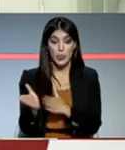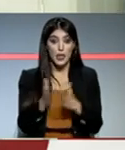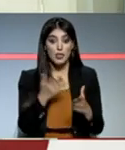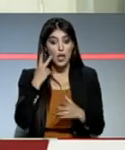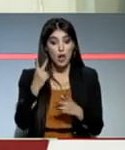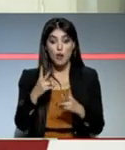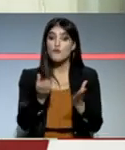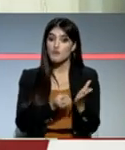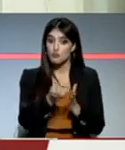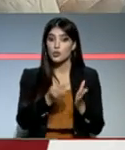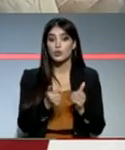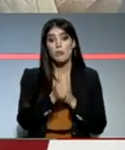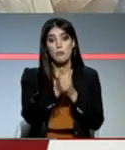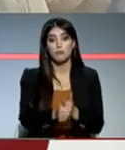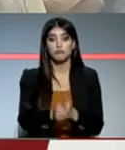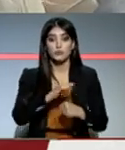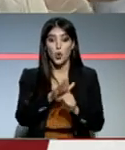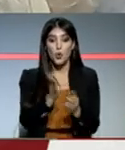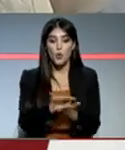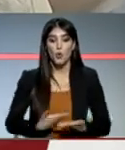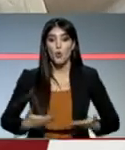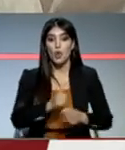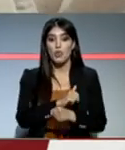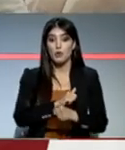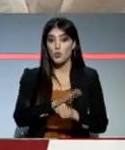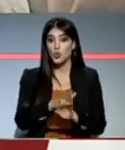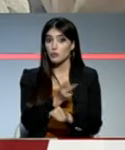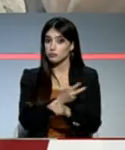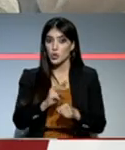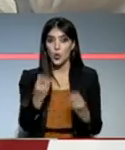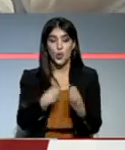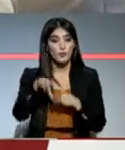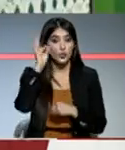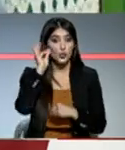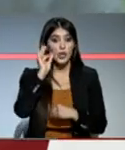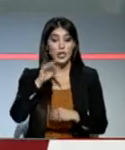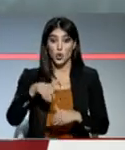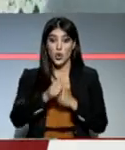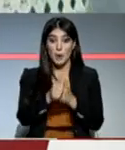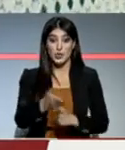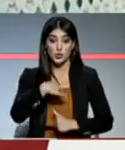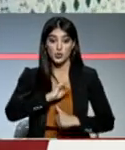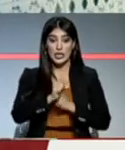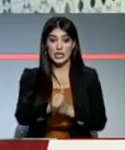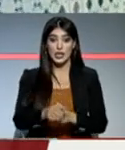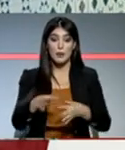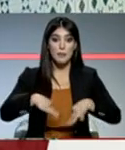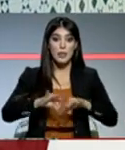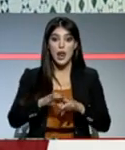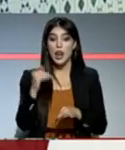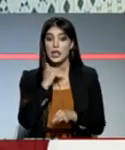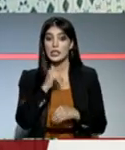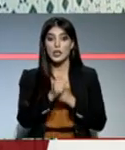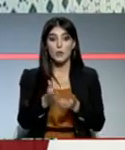من المؤشرات الداله على ما يوصف بوضع وضع خطير في البلاد دفع رئيس قسم الاستعجاليه بمستشفى عبد